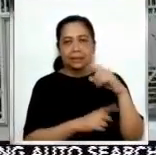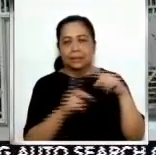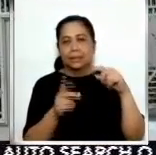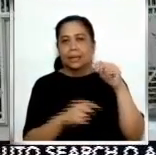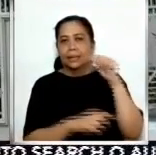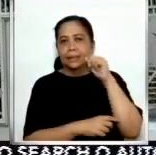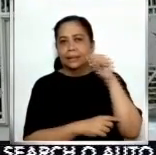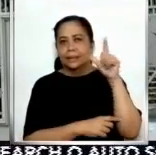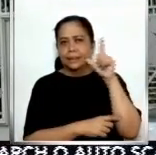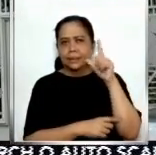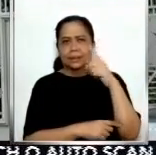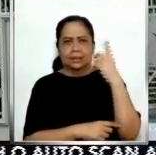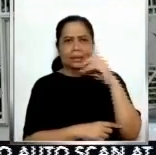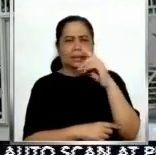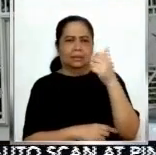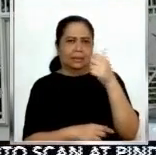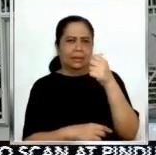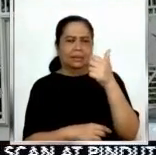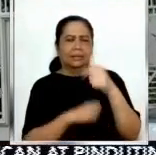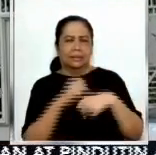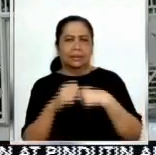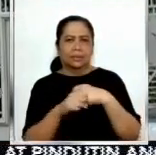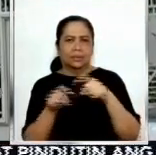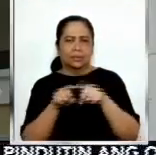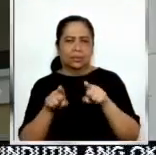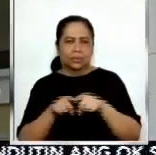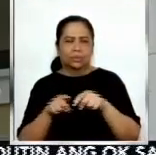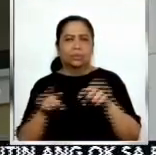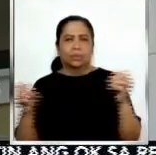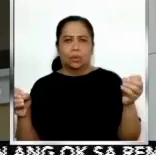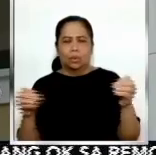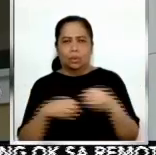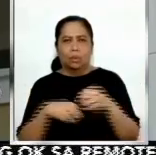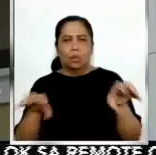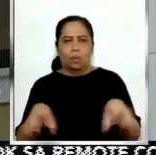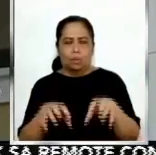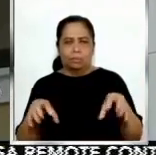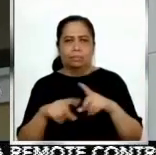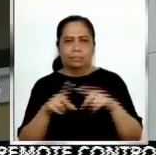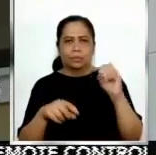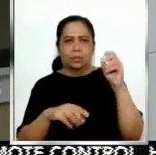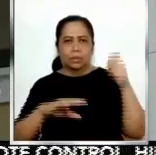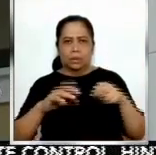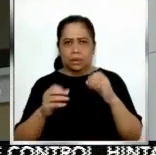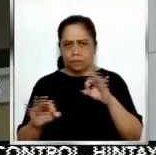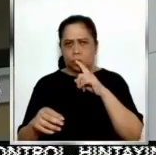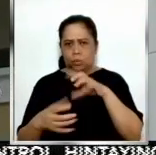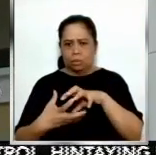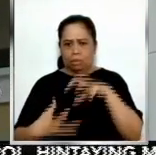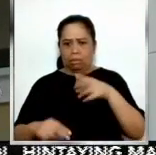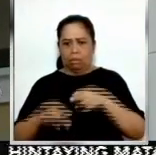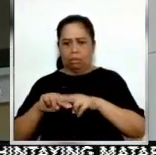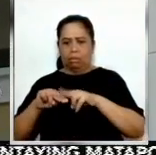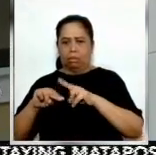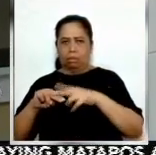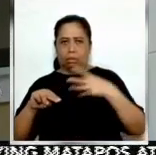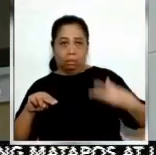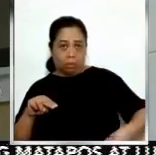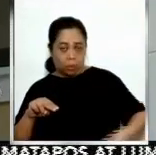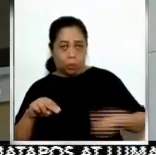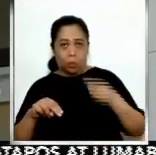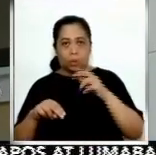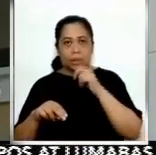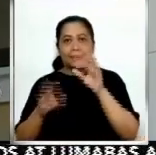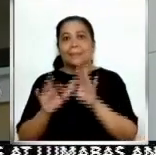mahigit isang dekada ring nagtrabaho sa Office of the Ombudsman. Para malaman mo kung nagpapayaman ang taga-gobyerno sa pwesto, mahalaga